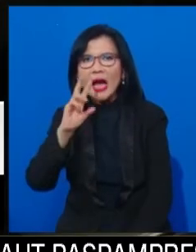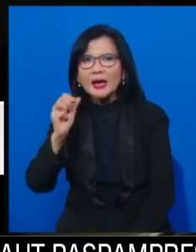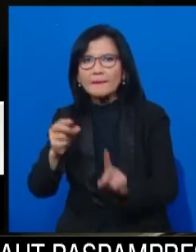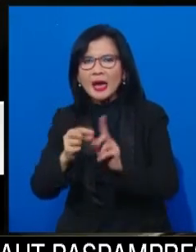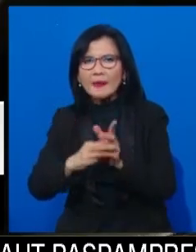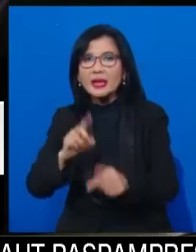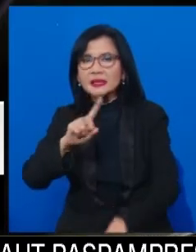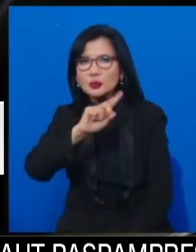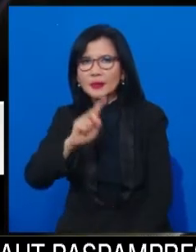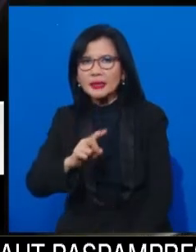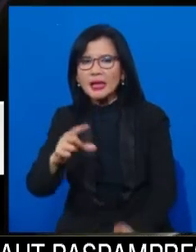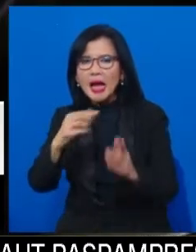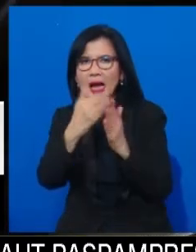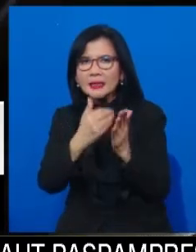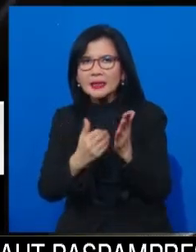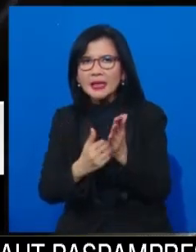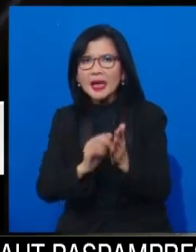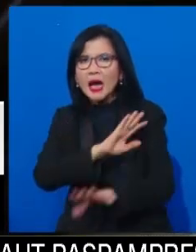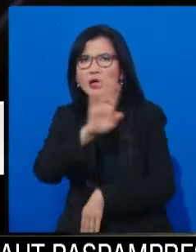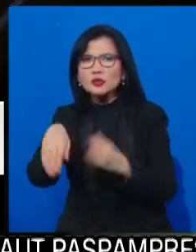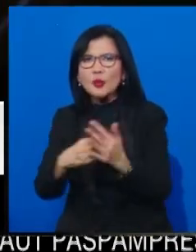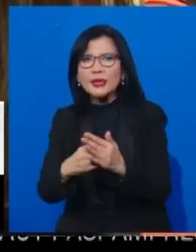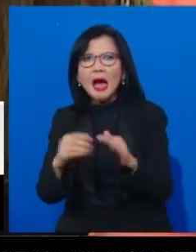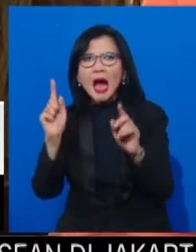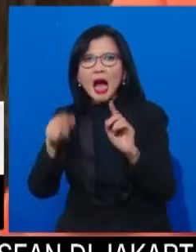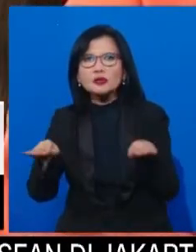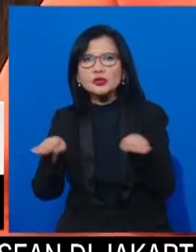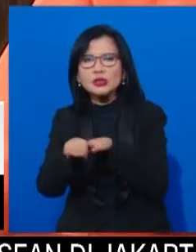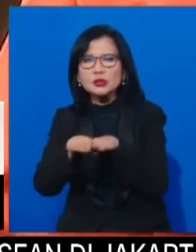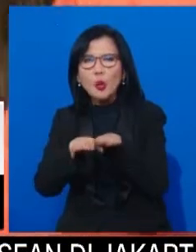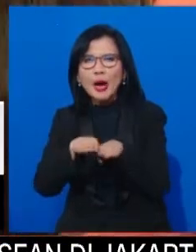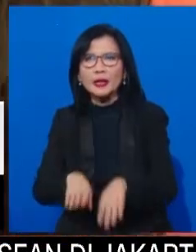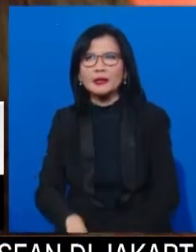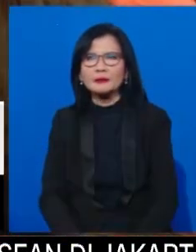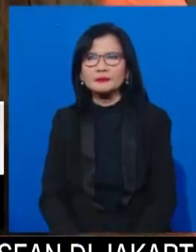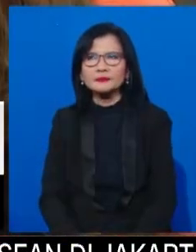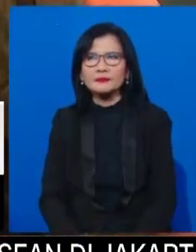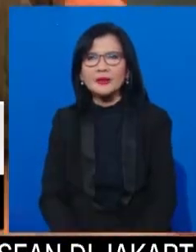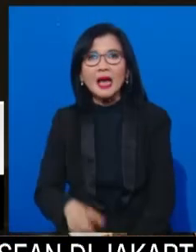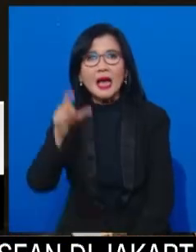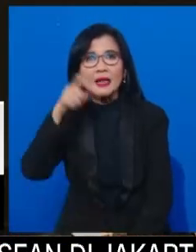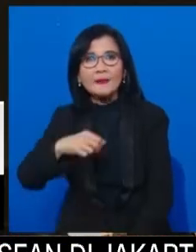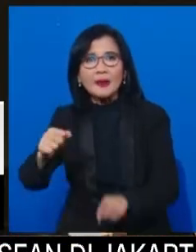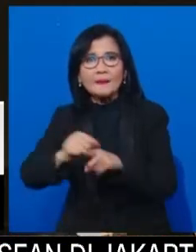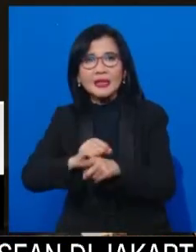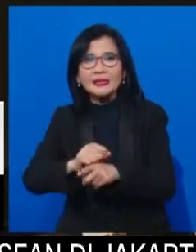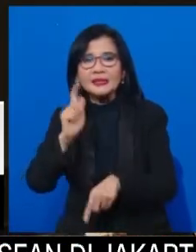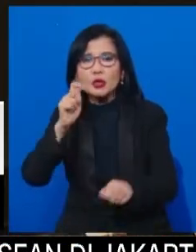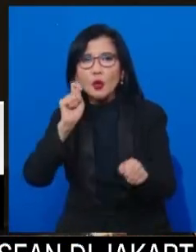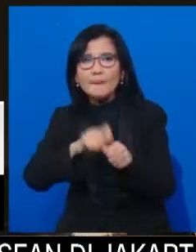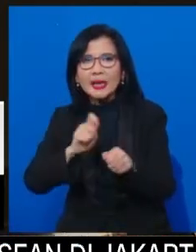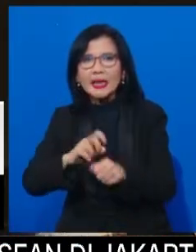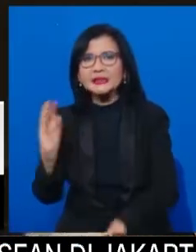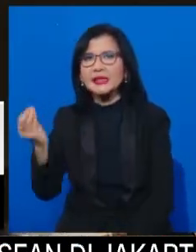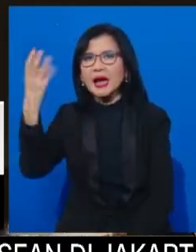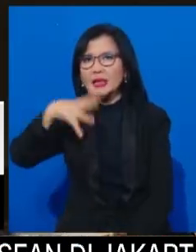Data kilometer dan data STNK juga harus dipastikan sesuai. Septa Pamungkas, Training Department di salah satu bengkel Jakarta